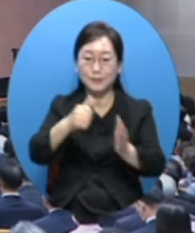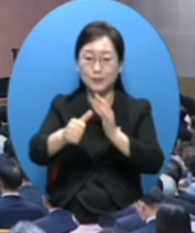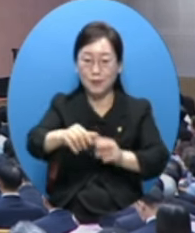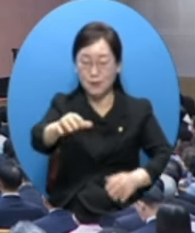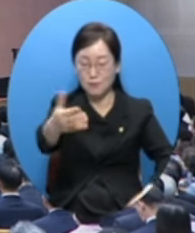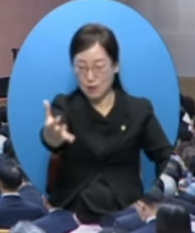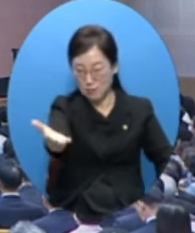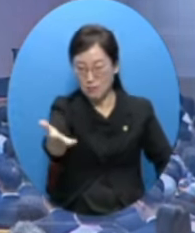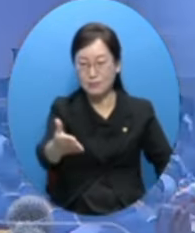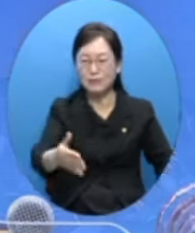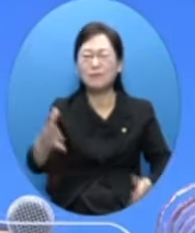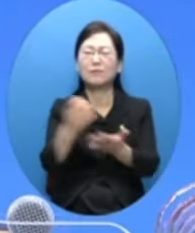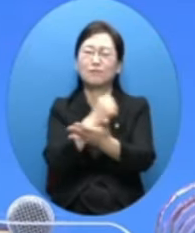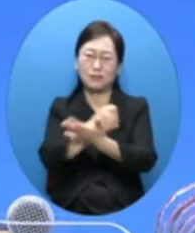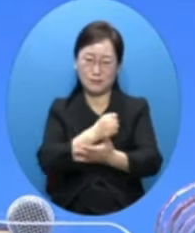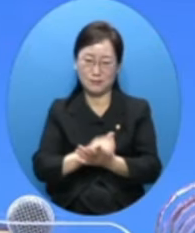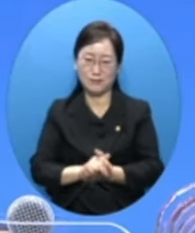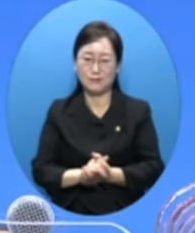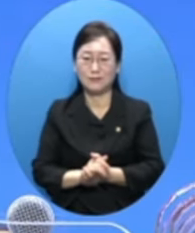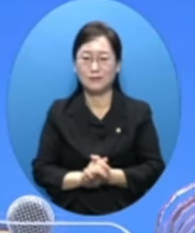그래서